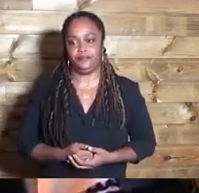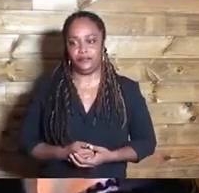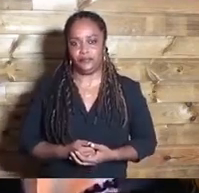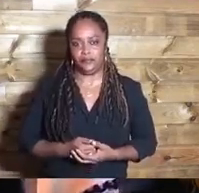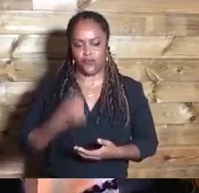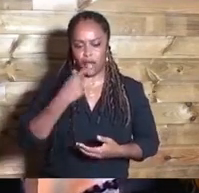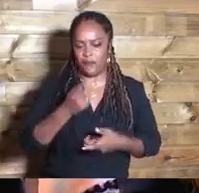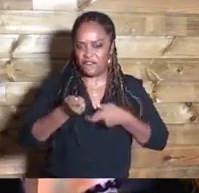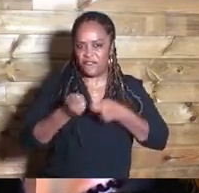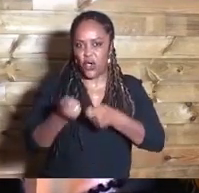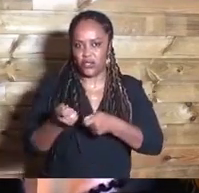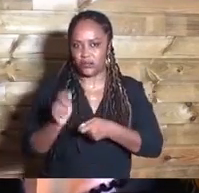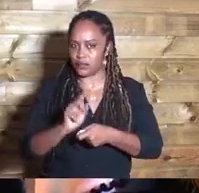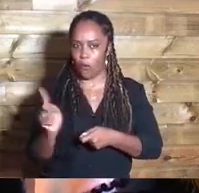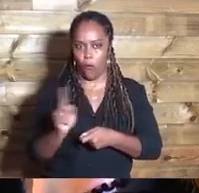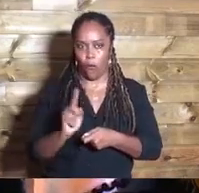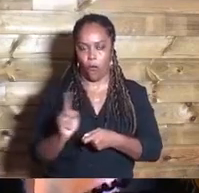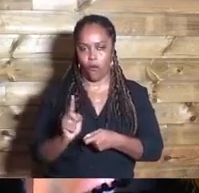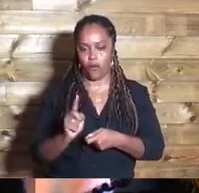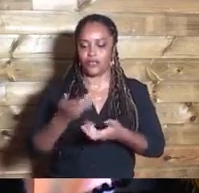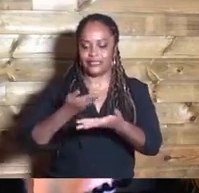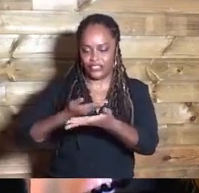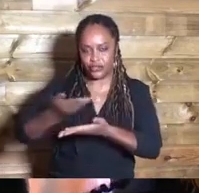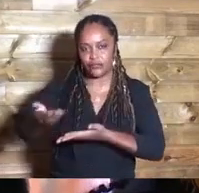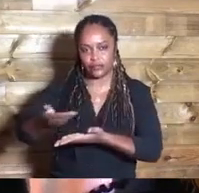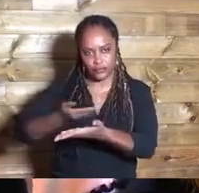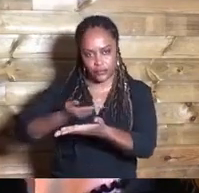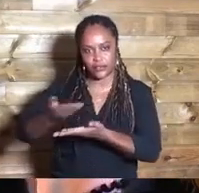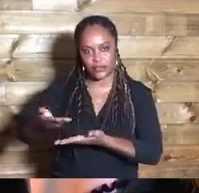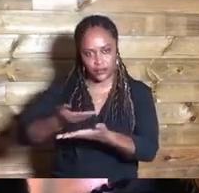pas imposer ta zote. Ils veulent discuter